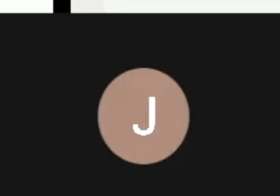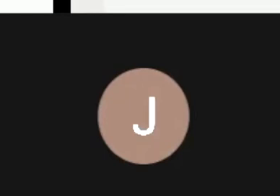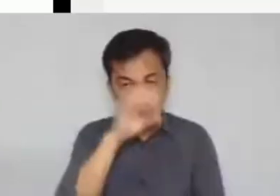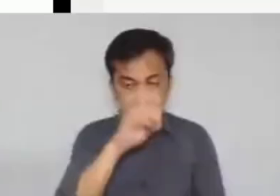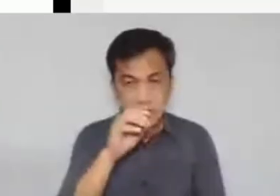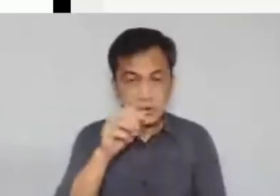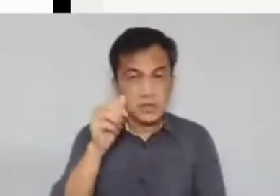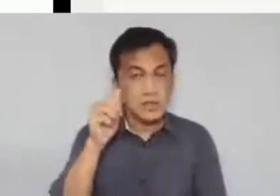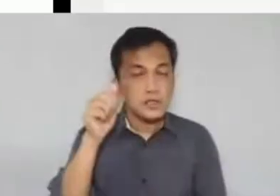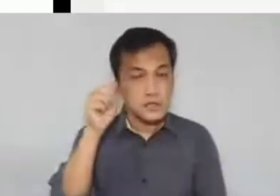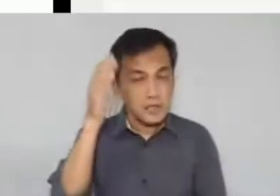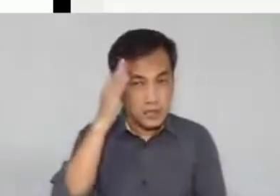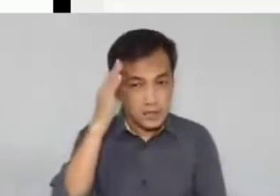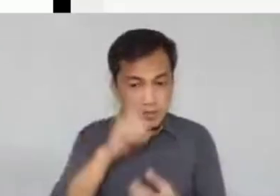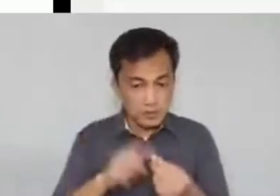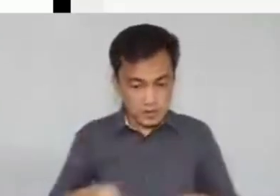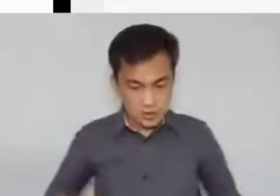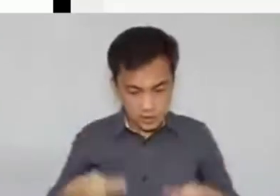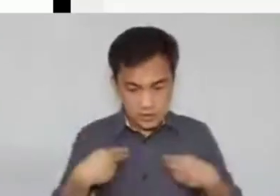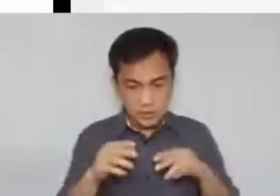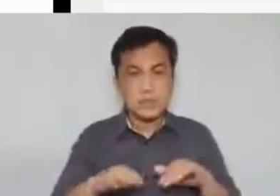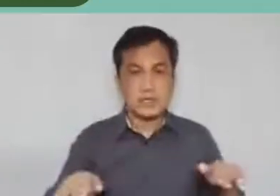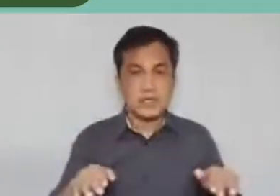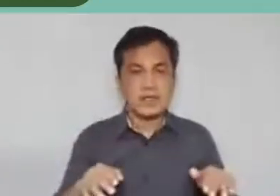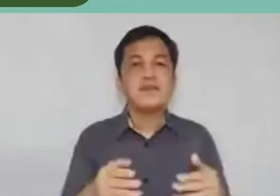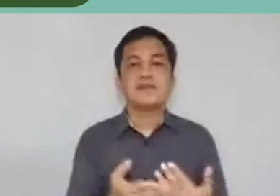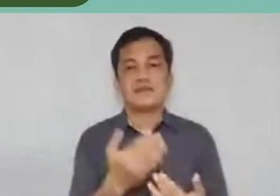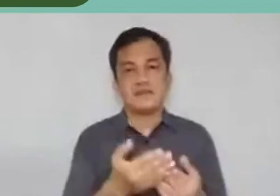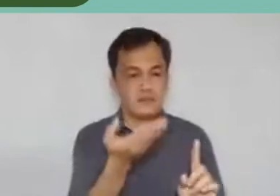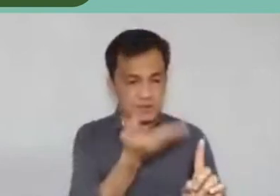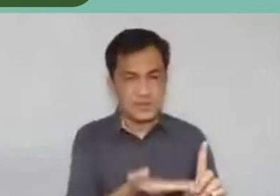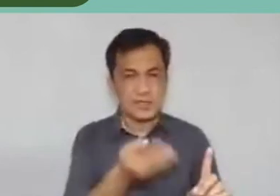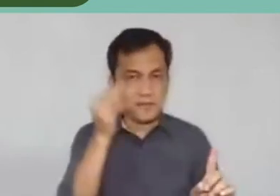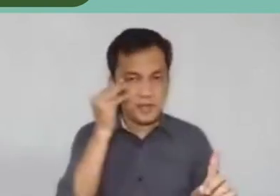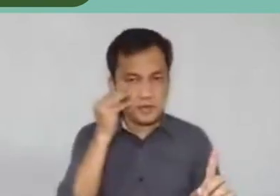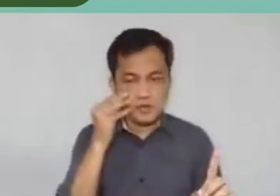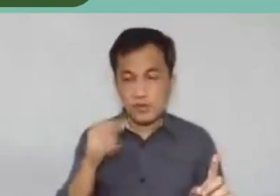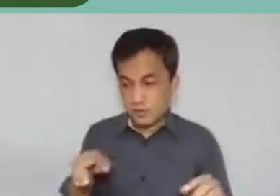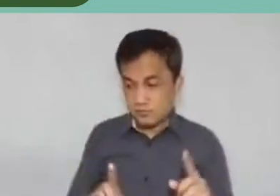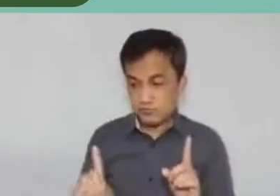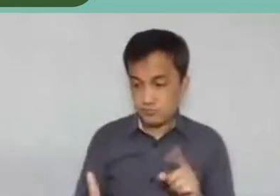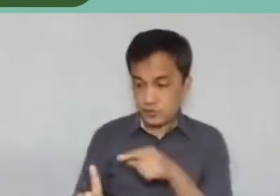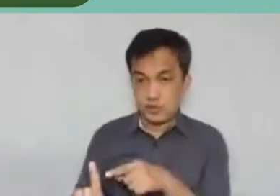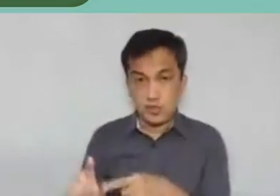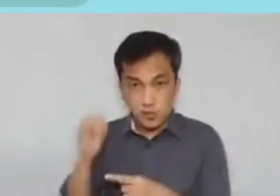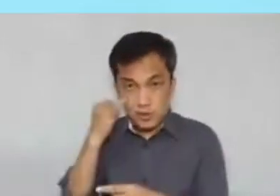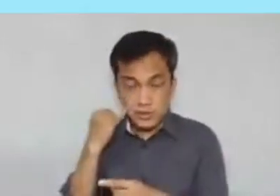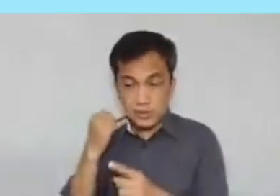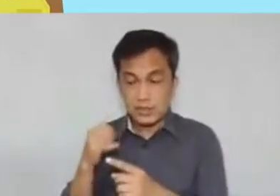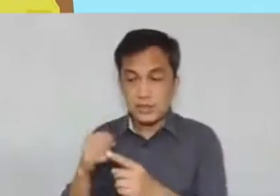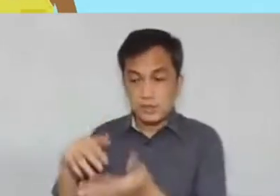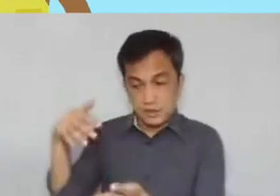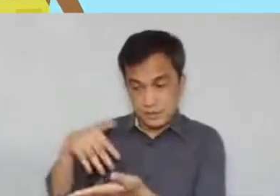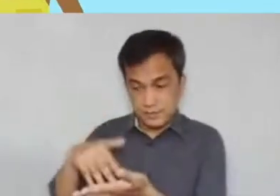kalusukan ng mga bata ay naging madali para kay Mario. Si Juana ay nagsisimula ng mag-aral sa elementarya